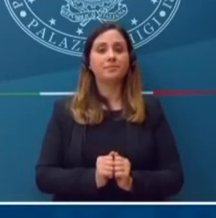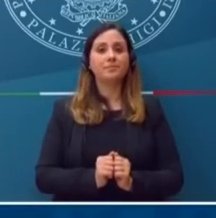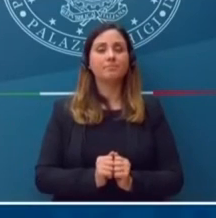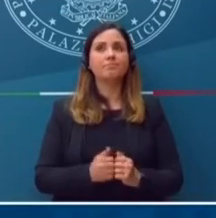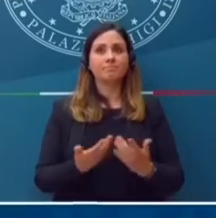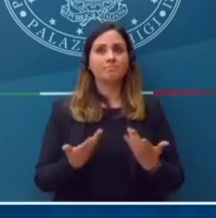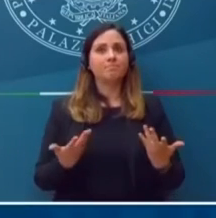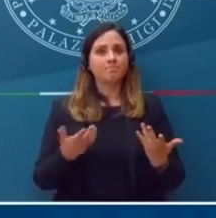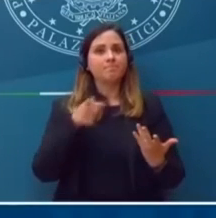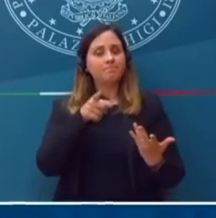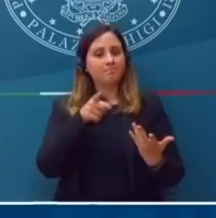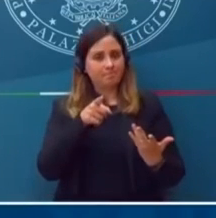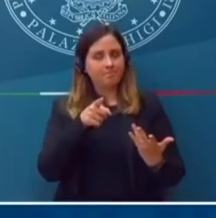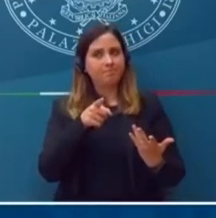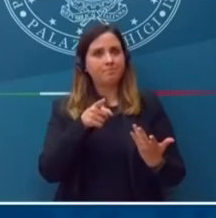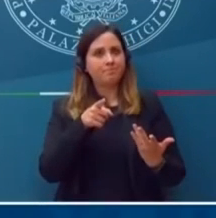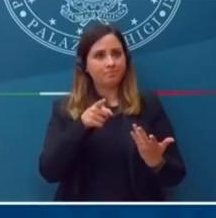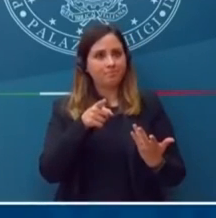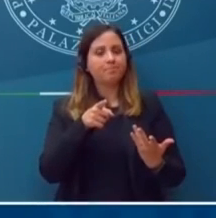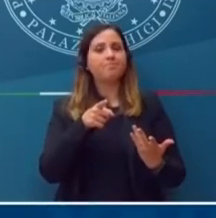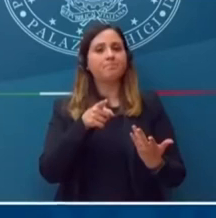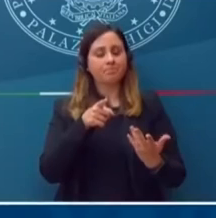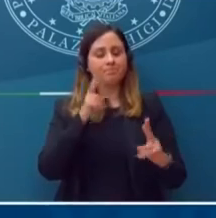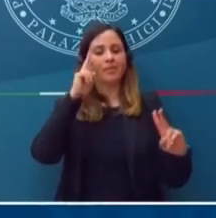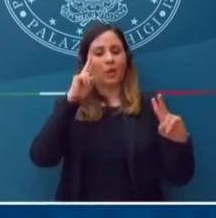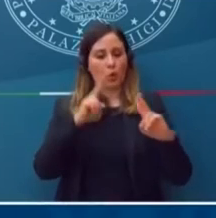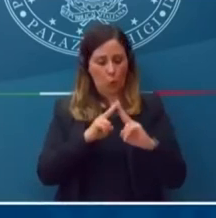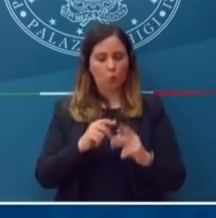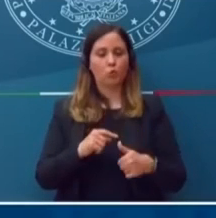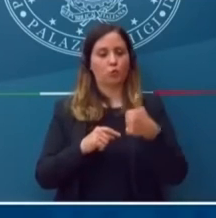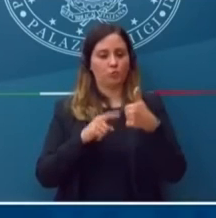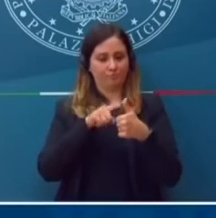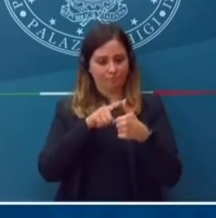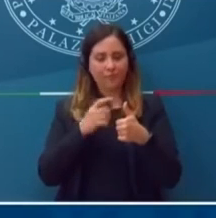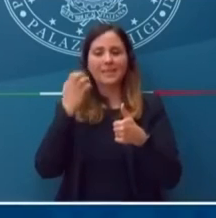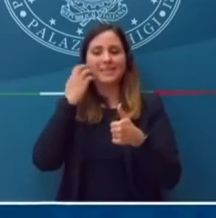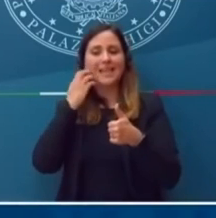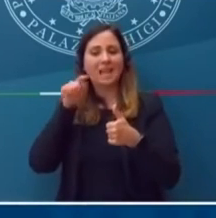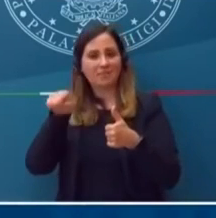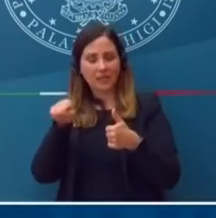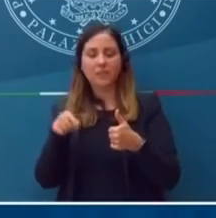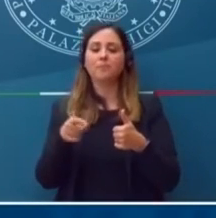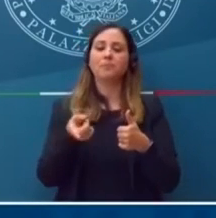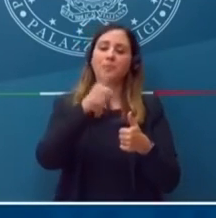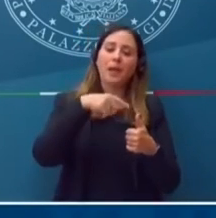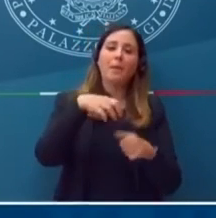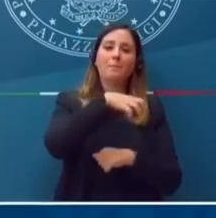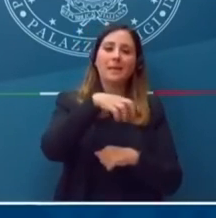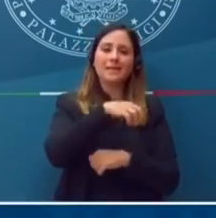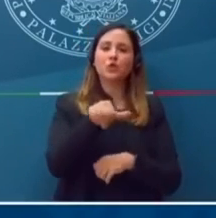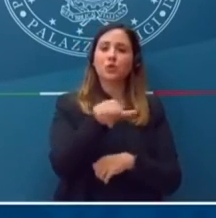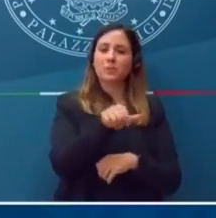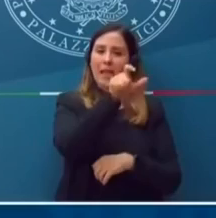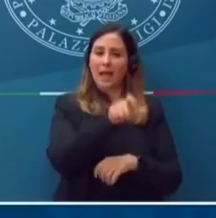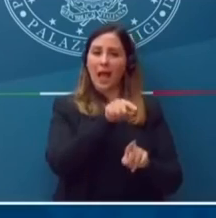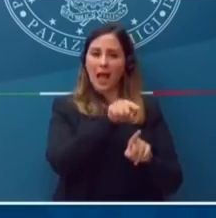Ecco, lì dunque, primo incontro con Salvini, Ministro Speranza. Dunque sì, quel che